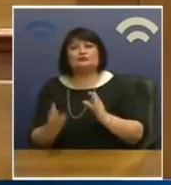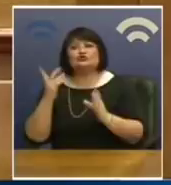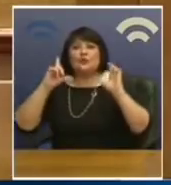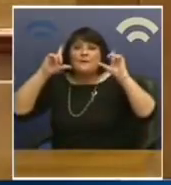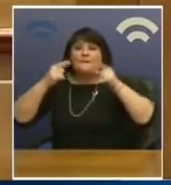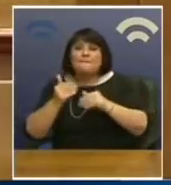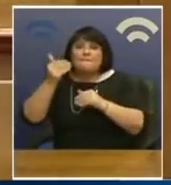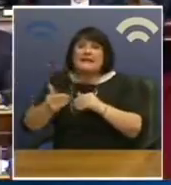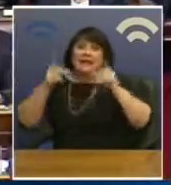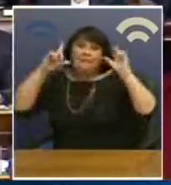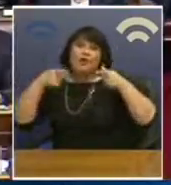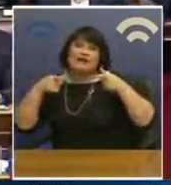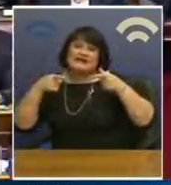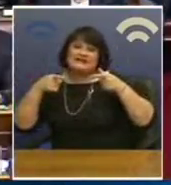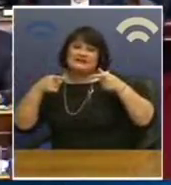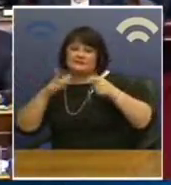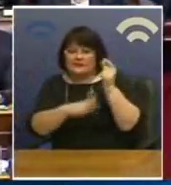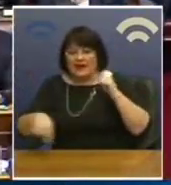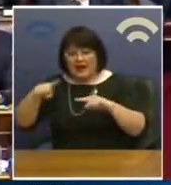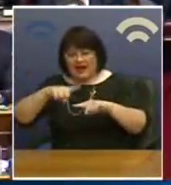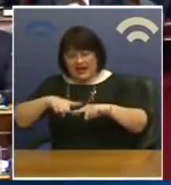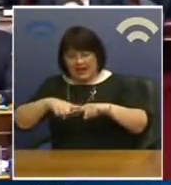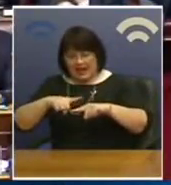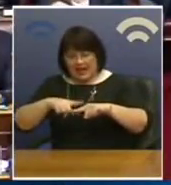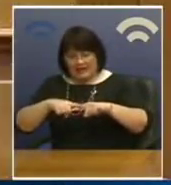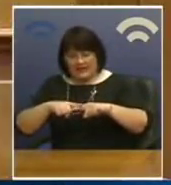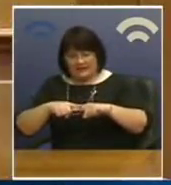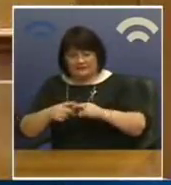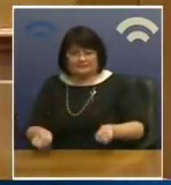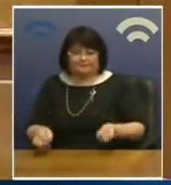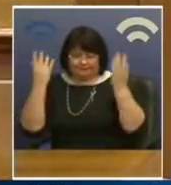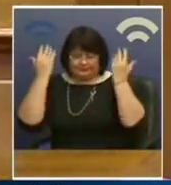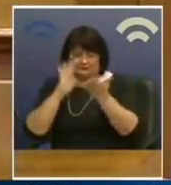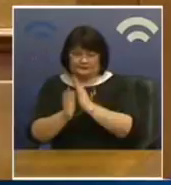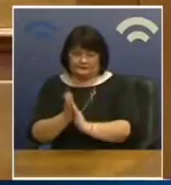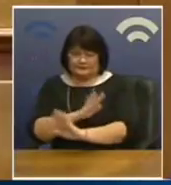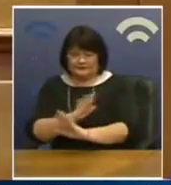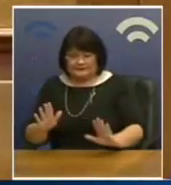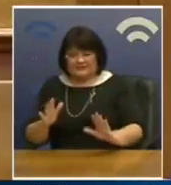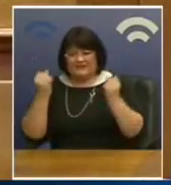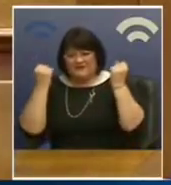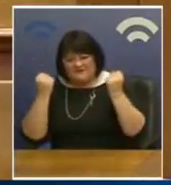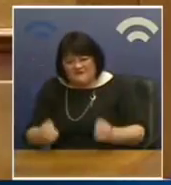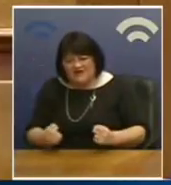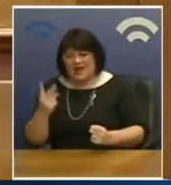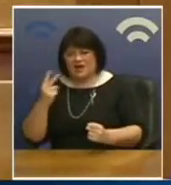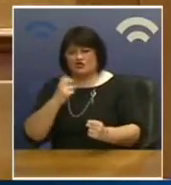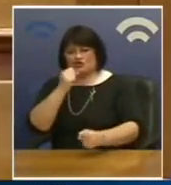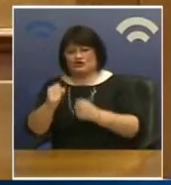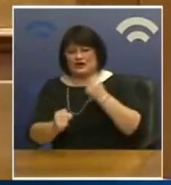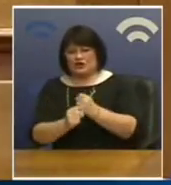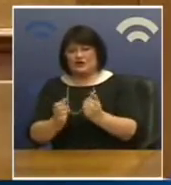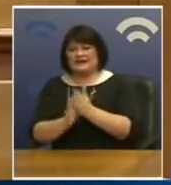το ονομάσαμε. Με τους πολίτες που αφήνει επιτέλους πίσω της τα βαρύδια του 20ου αιώνα